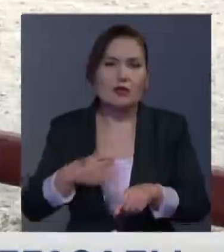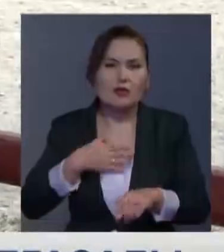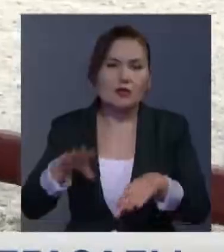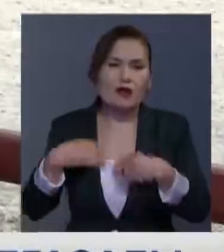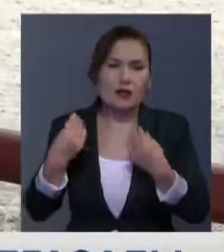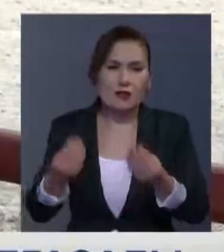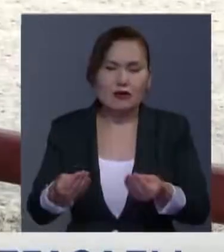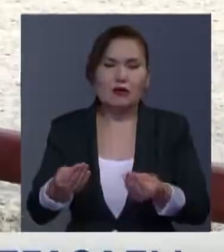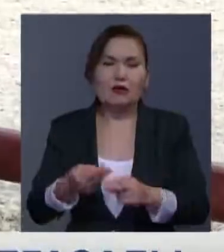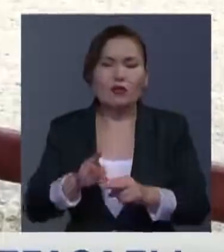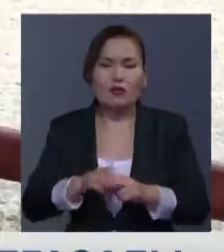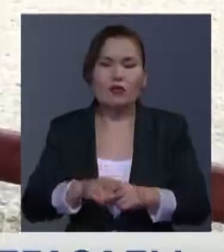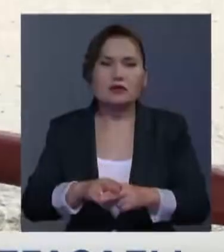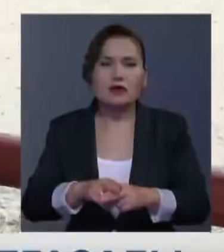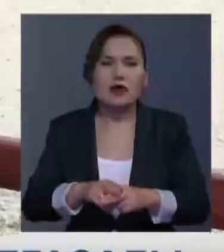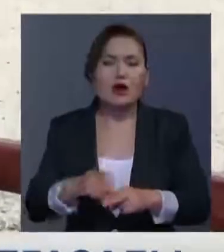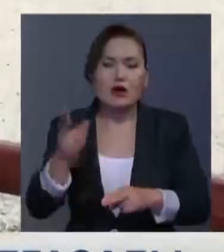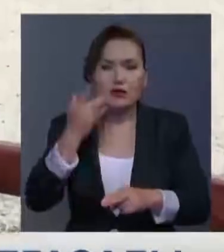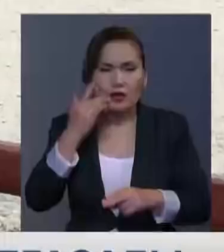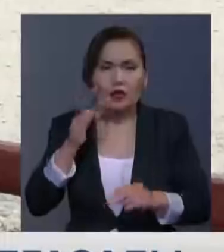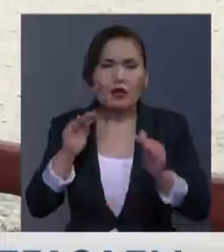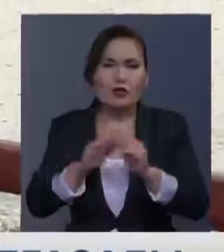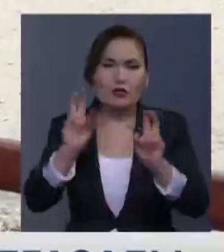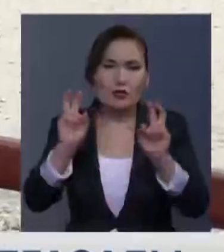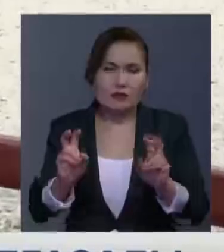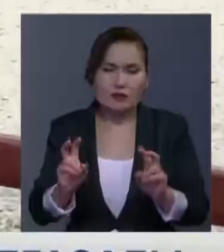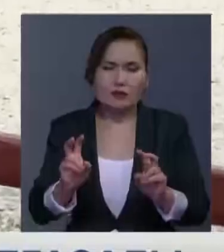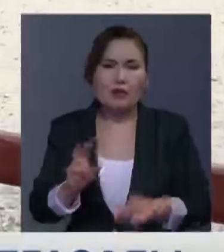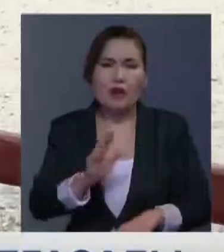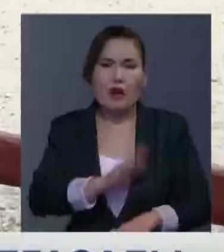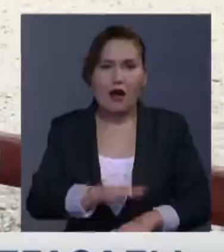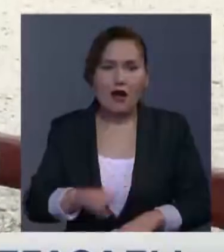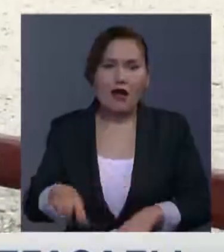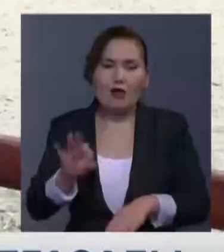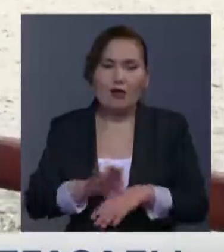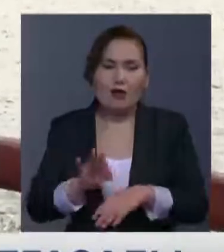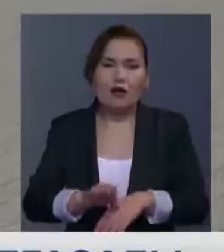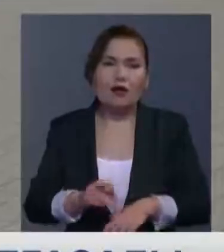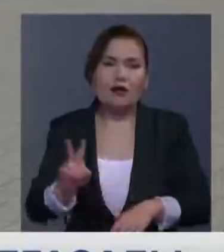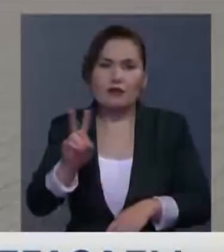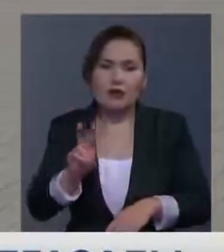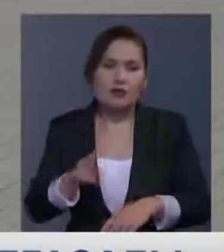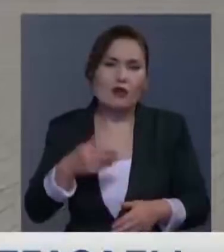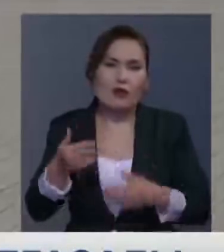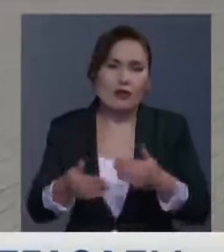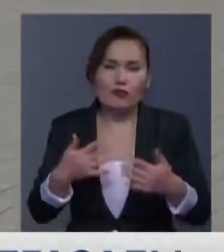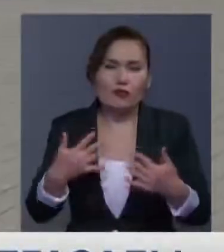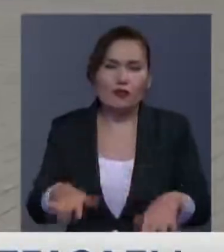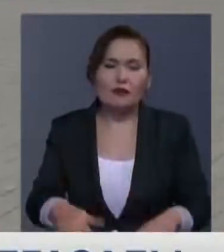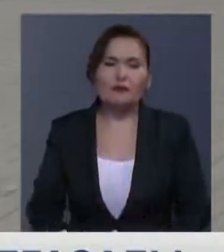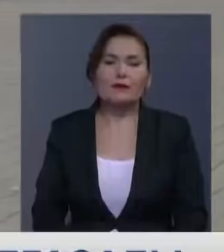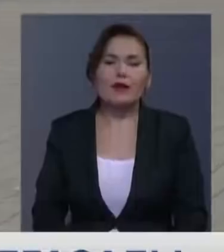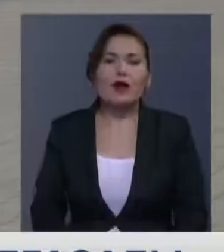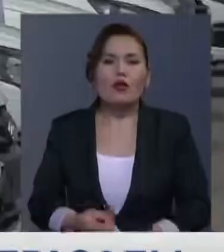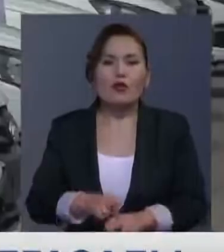Ой, көп жүрмейміз енді, сол аяқ ауырып, бір-екі сағаттай жүреміз. Жақында мобильдік